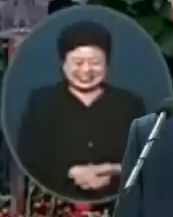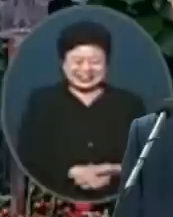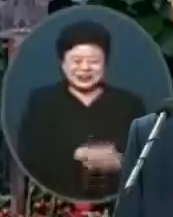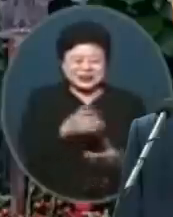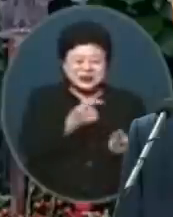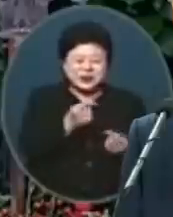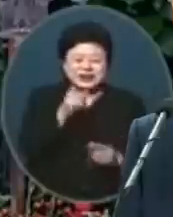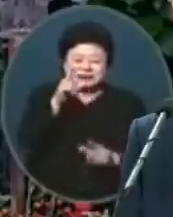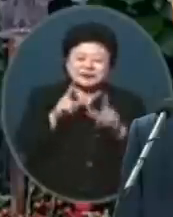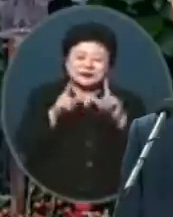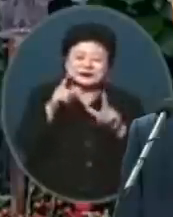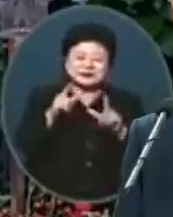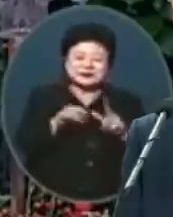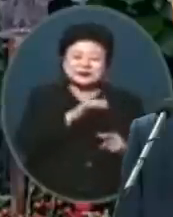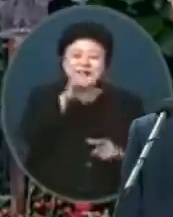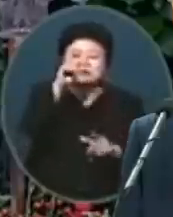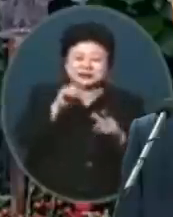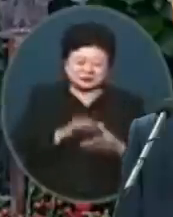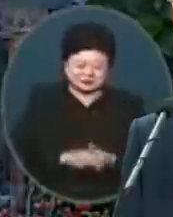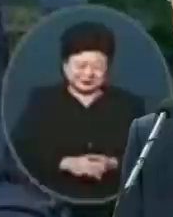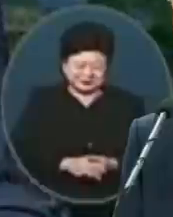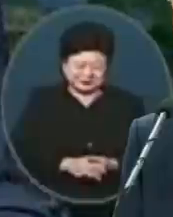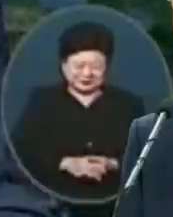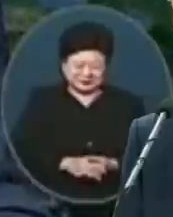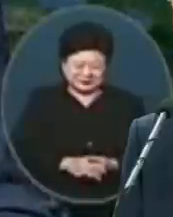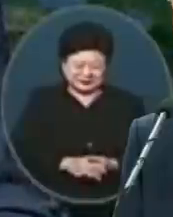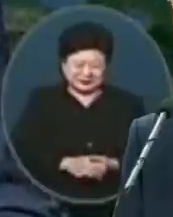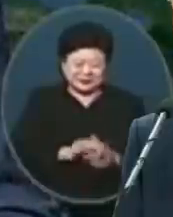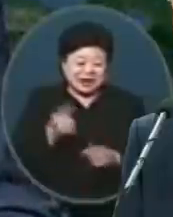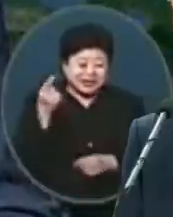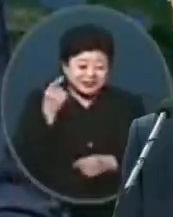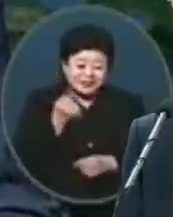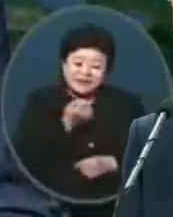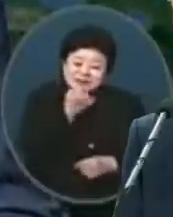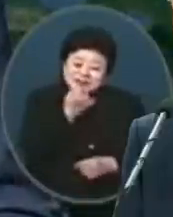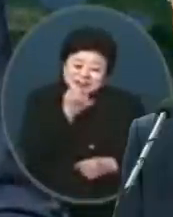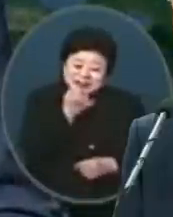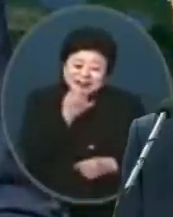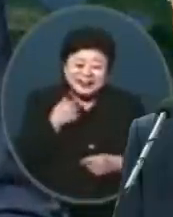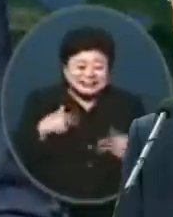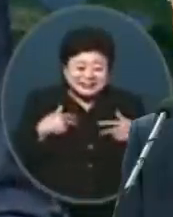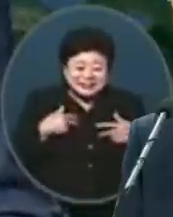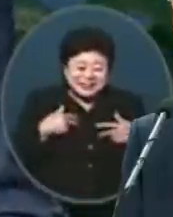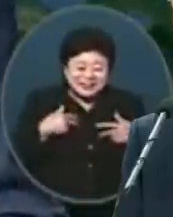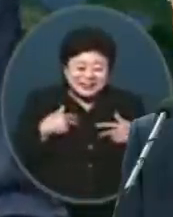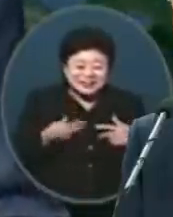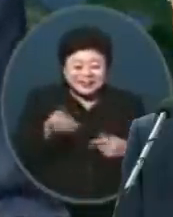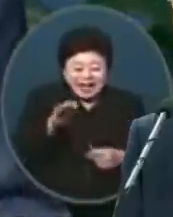우리도 이와 같은 사람 많습니다. 여러분 이 자리에 앉아서 이 이야기를 듣고 재미있다 이렇게 생각하지만